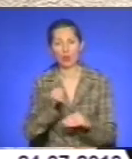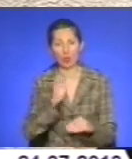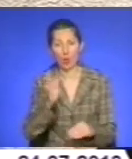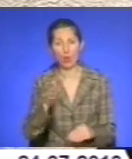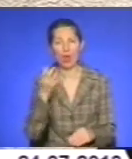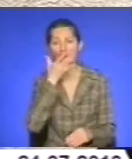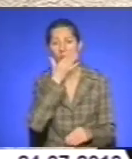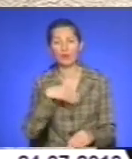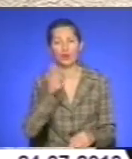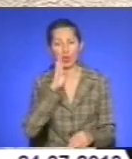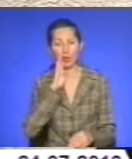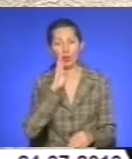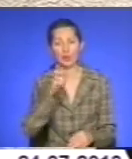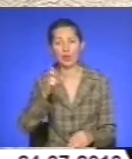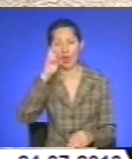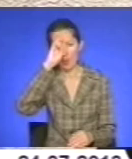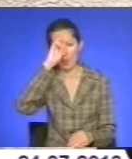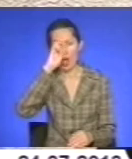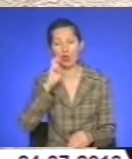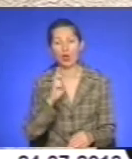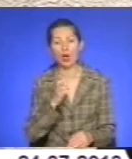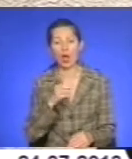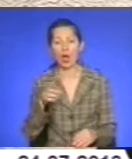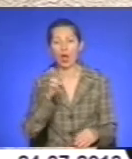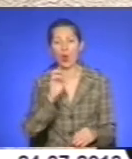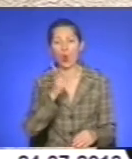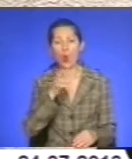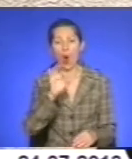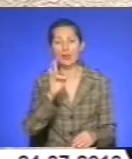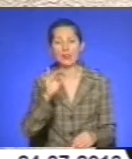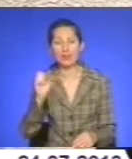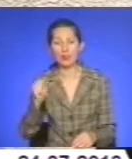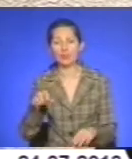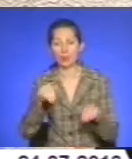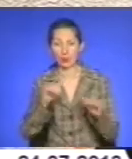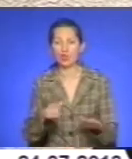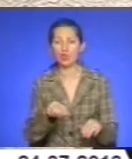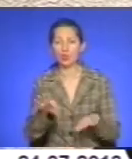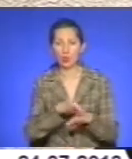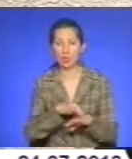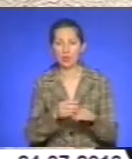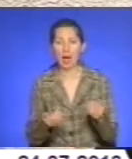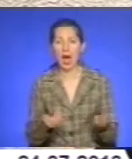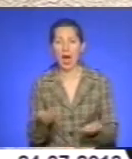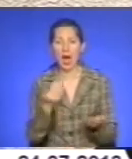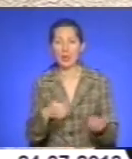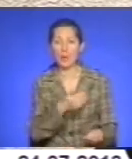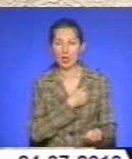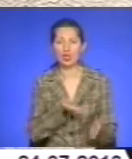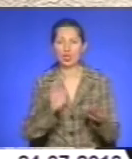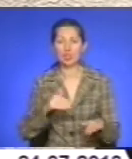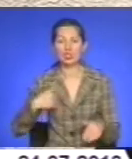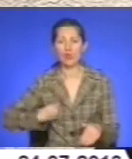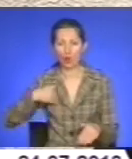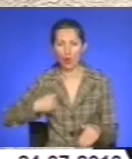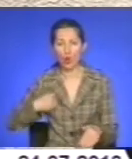імператор Константинопольський вирішив на ній одружитися. Але бажаючи залишитися вдовою до останку днів своїх,